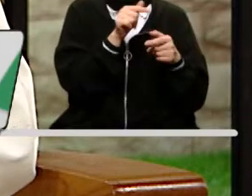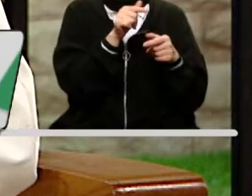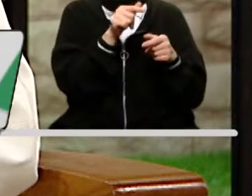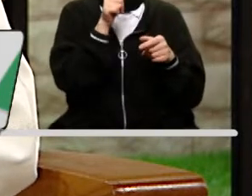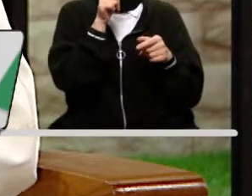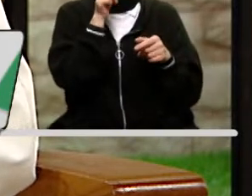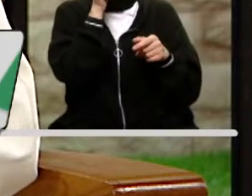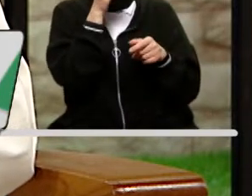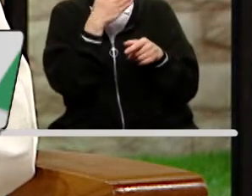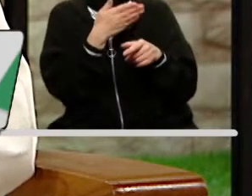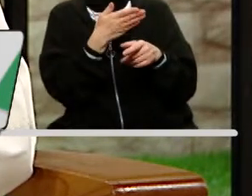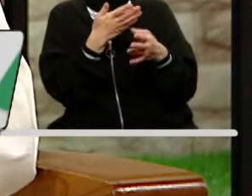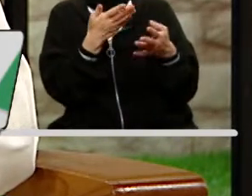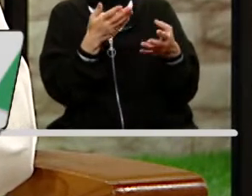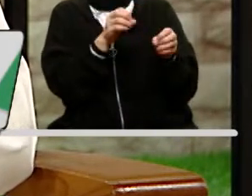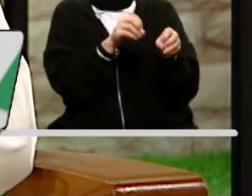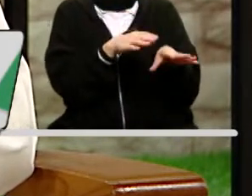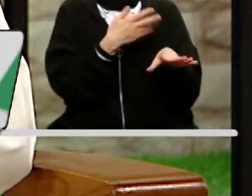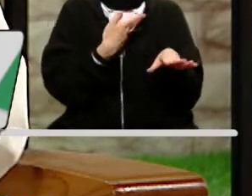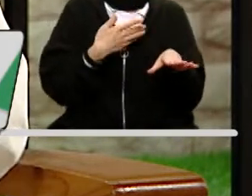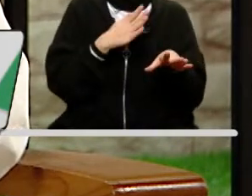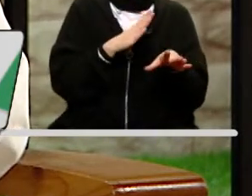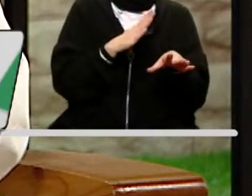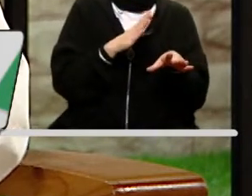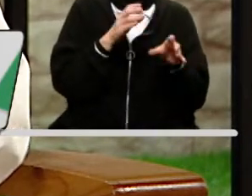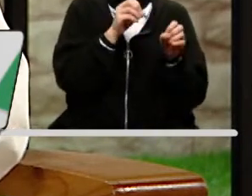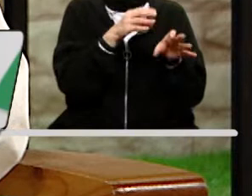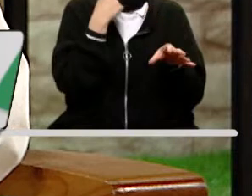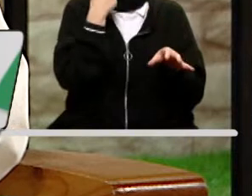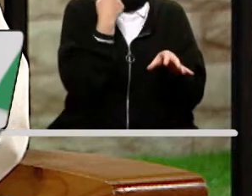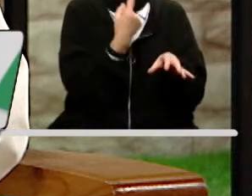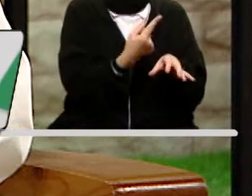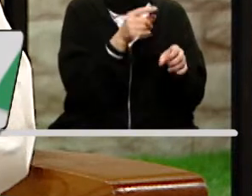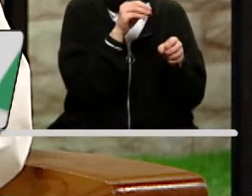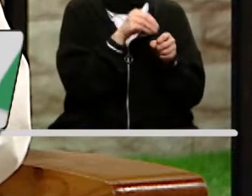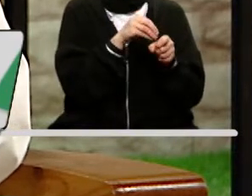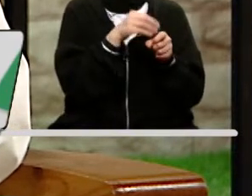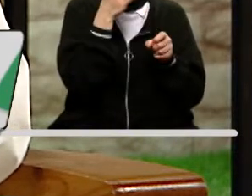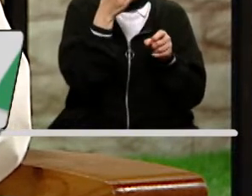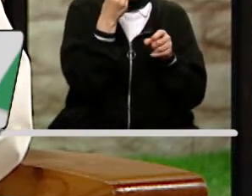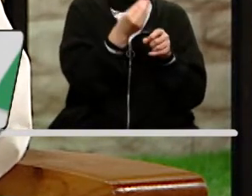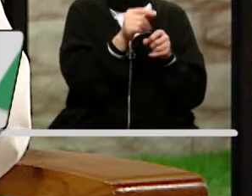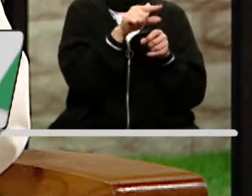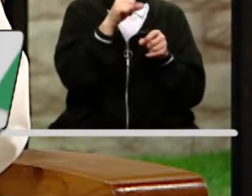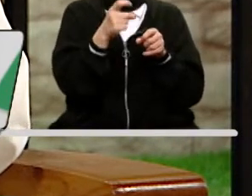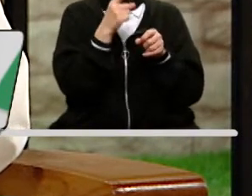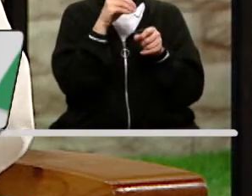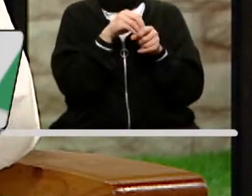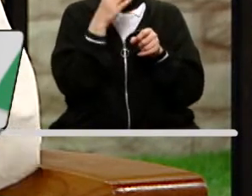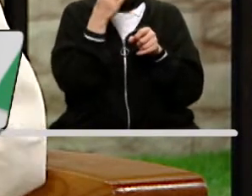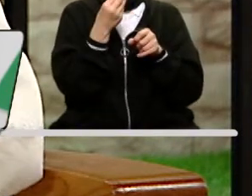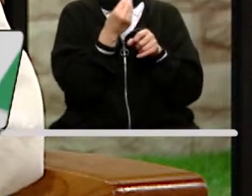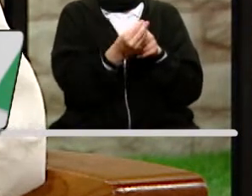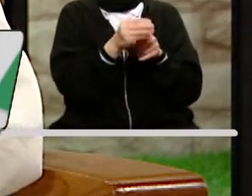var diyecek. Bırakacak zaten orayı çocuk aynı şekilde. Bunların hiçbirini öğrenemez, keşfedemez. Biz ne yaptık çocuğu o